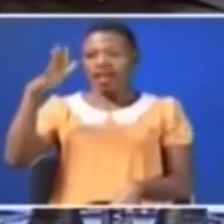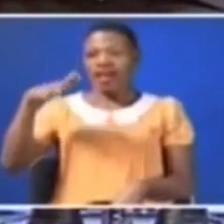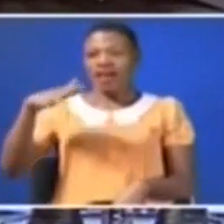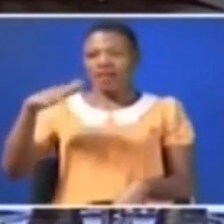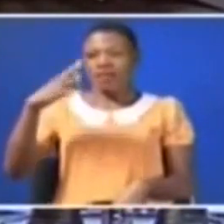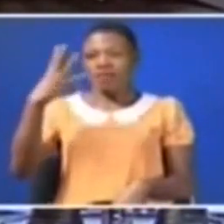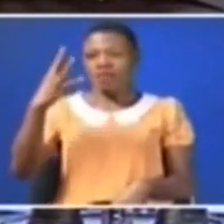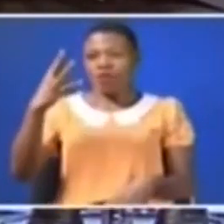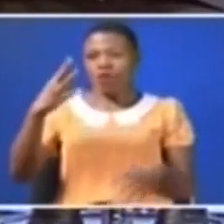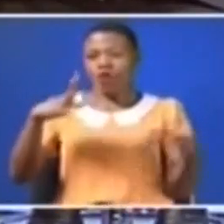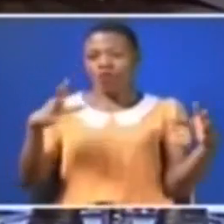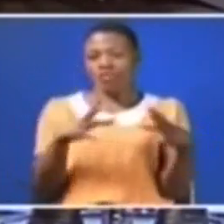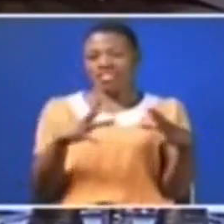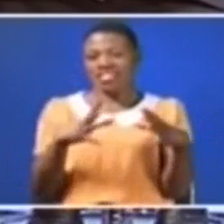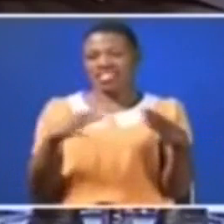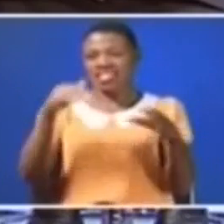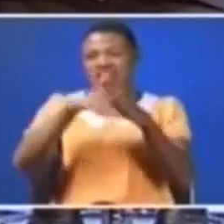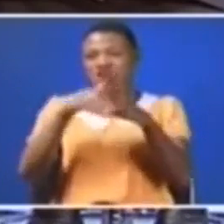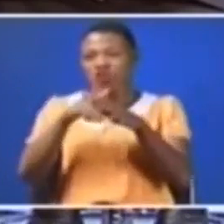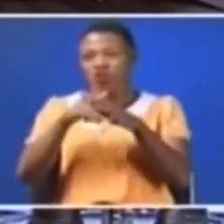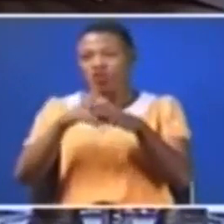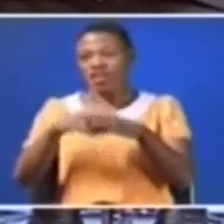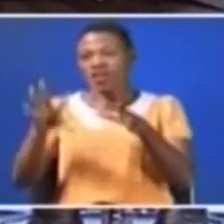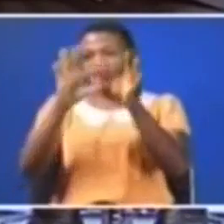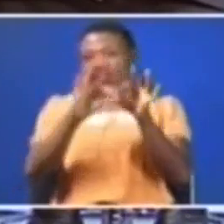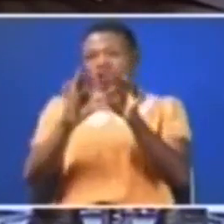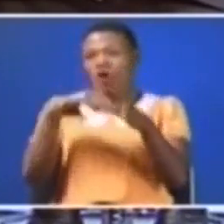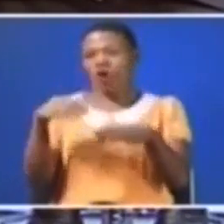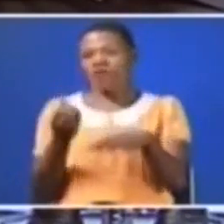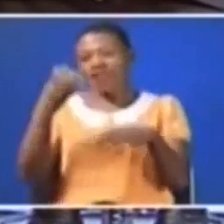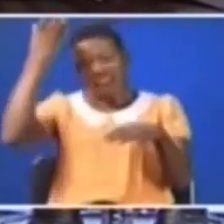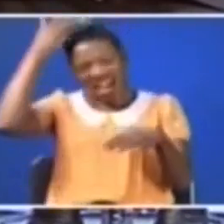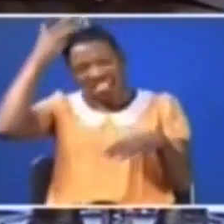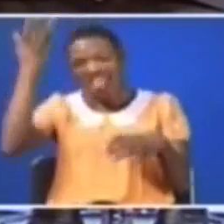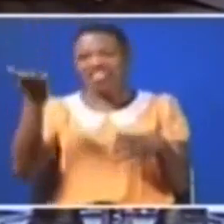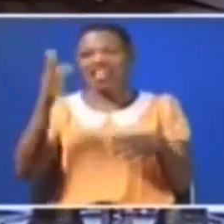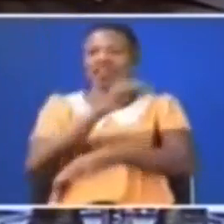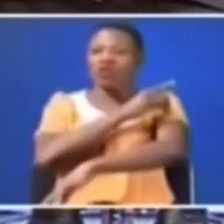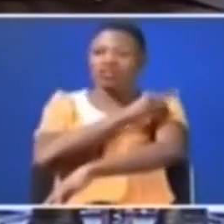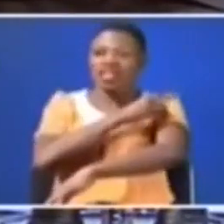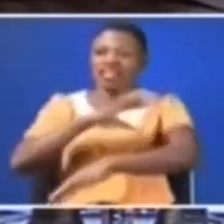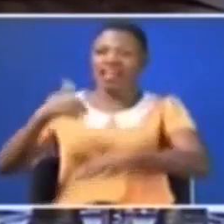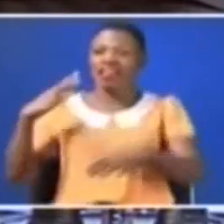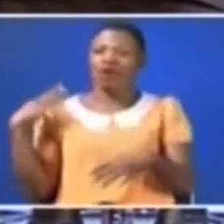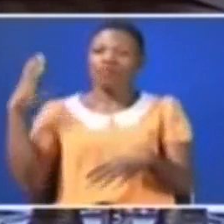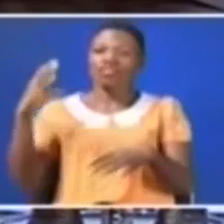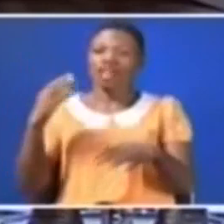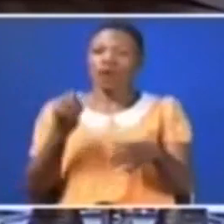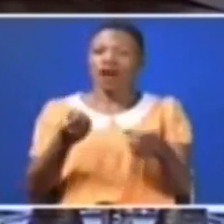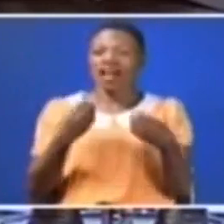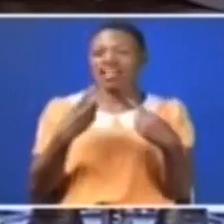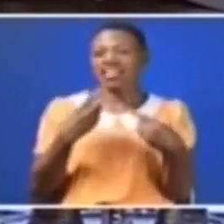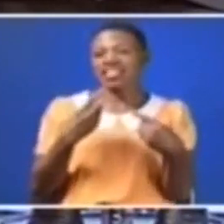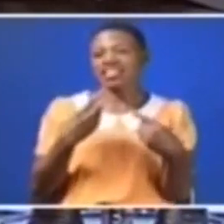vinne vya kuwatetea ikiwemo muungano wa madaktari, ule wa wauguzi, muungano wa maafisa wa kliniki na muungano wa maafisa